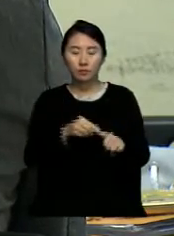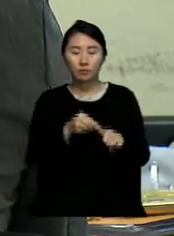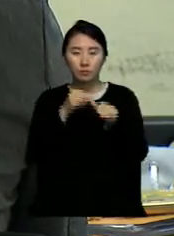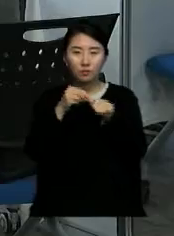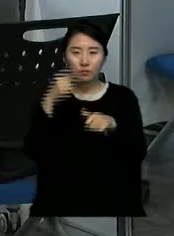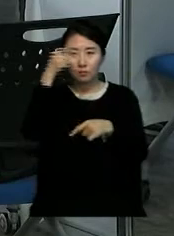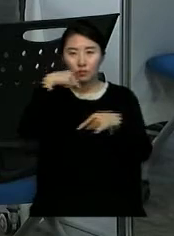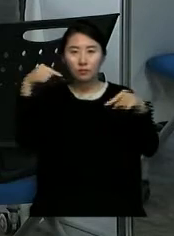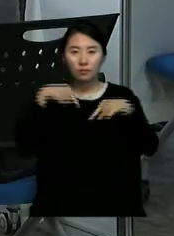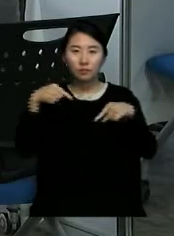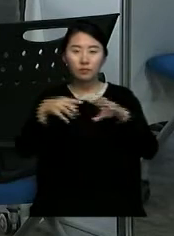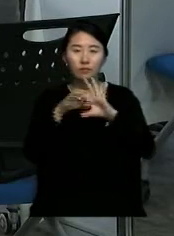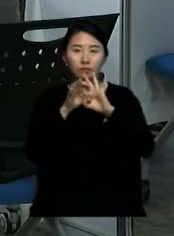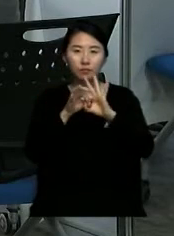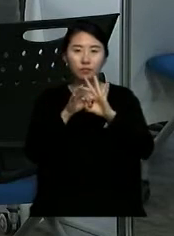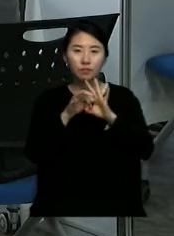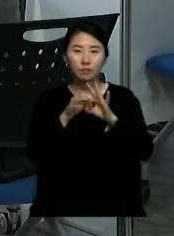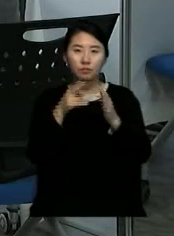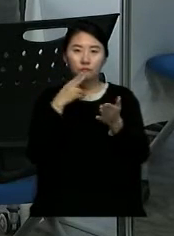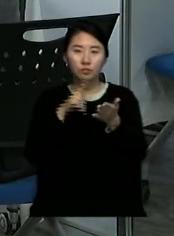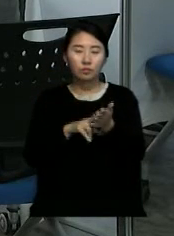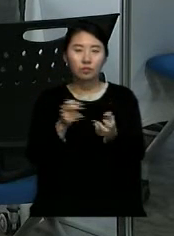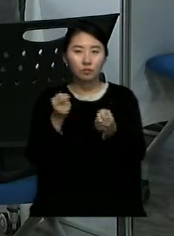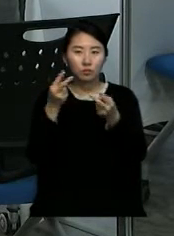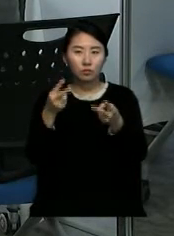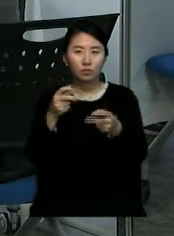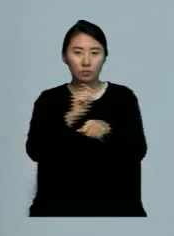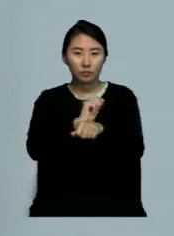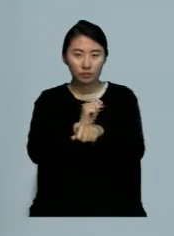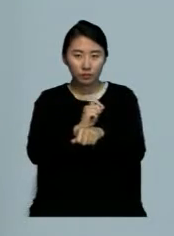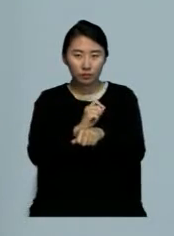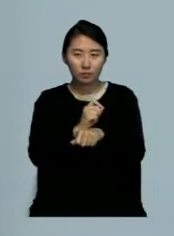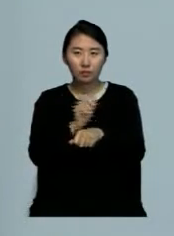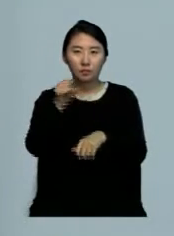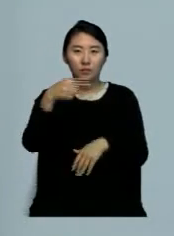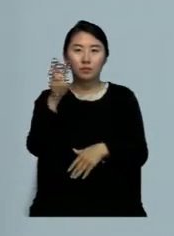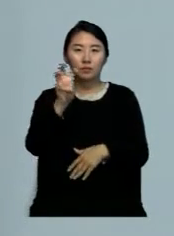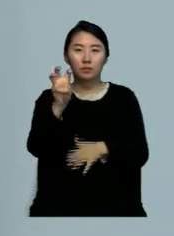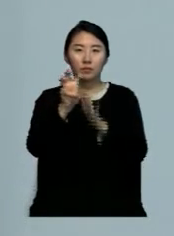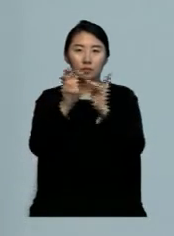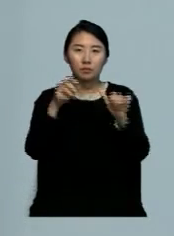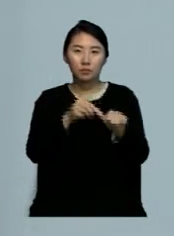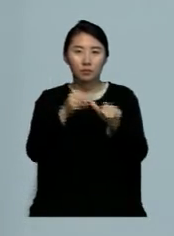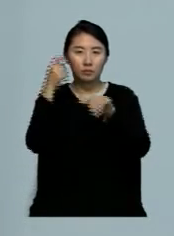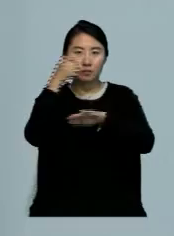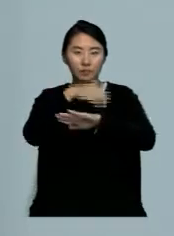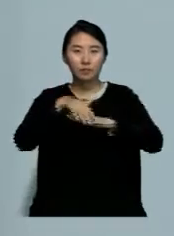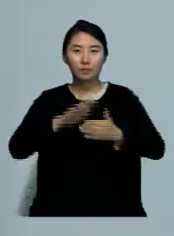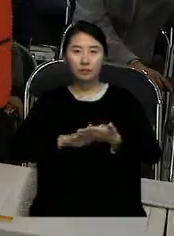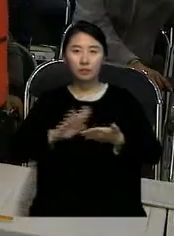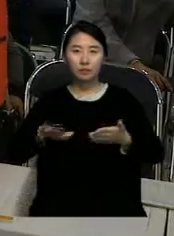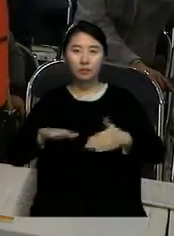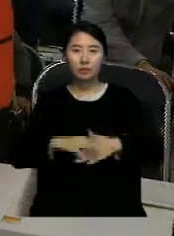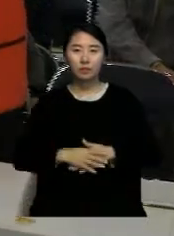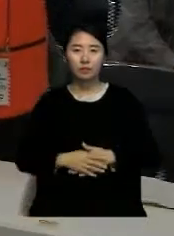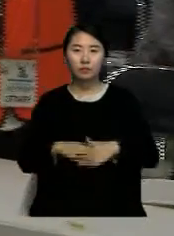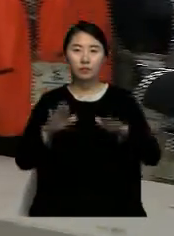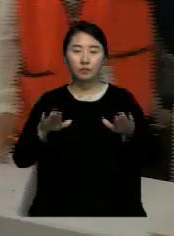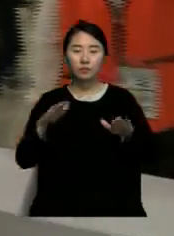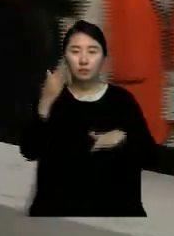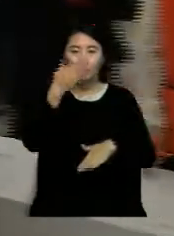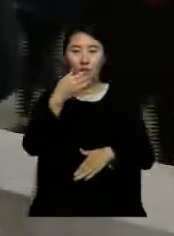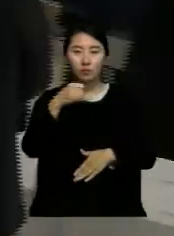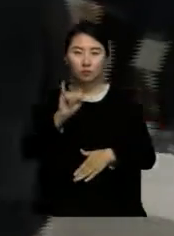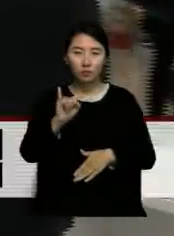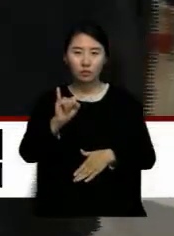기업은 면접을 통해 물류 출하직과 격리직 등 130명을 채용할 예정입니다. 올해